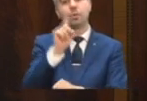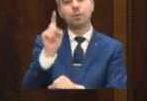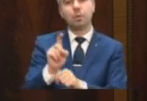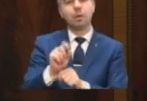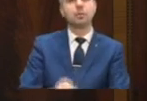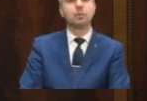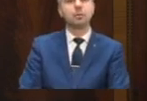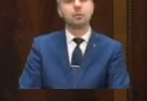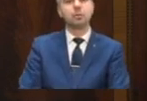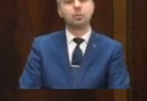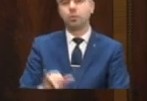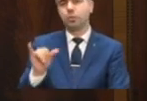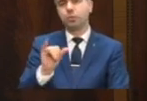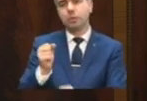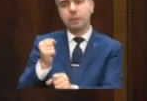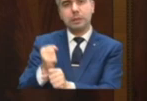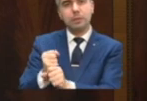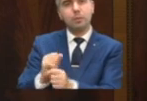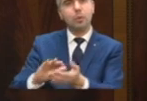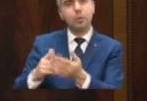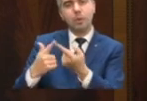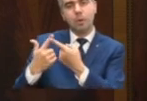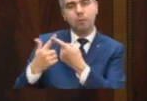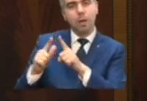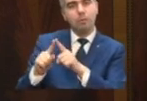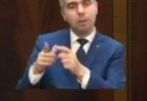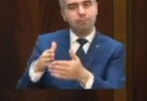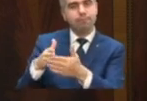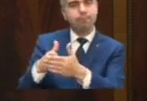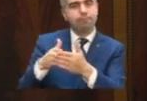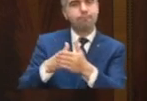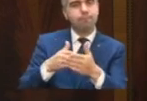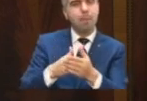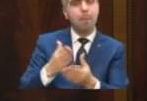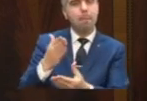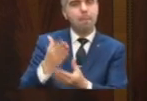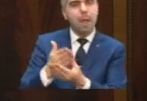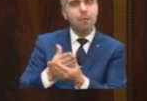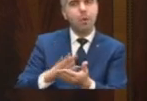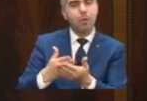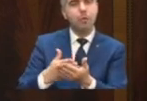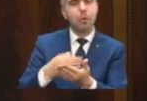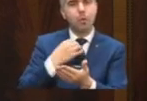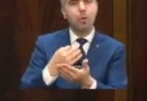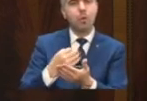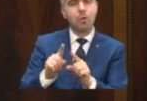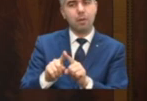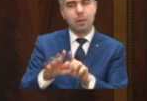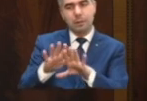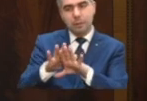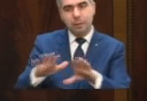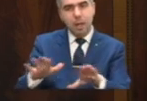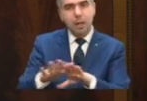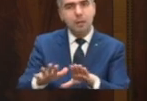يمكن لكم تحقيق ذلك في ظل تعقد المساطر وما تعانيه المناطق الصناعية من نقص في